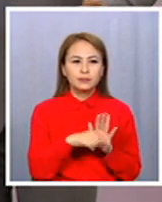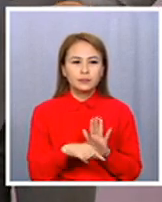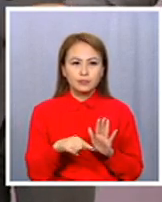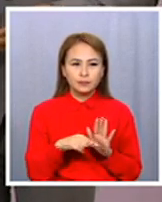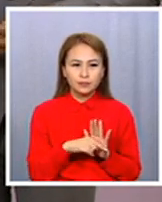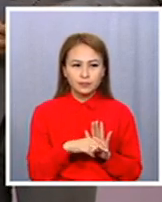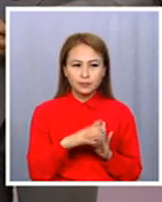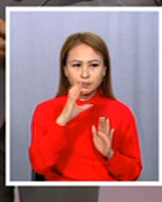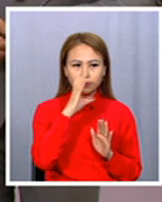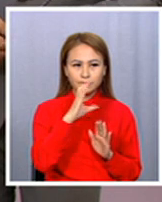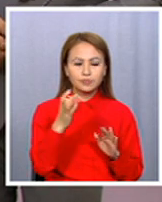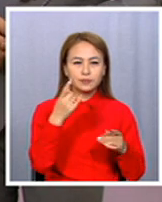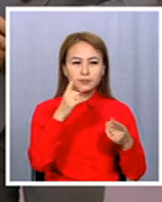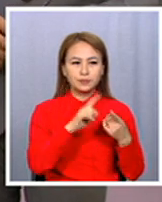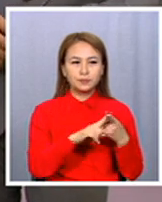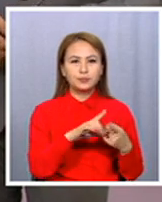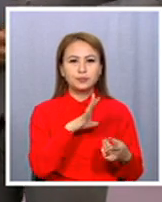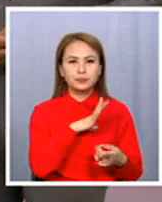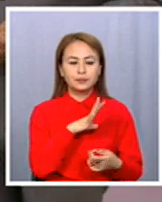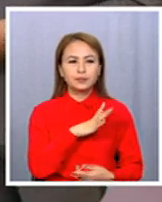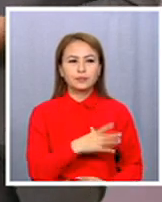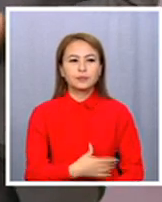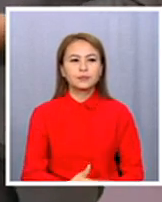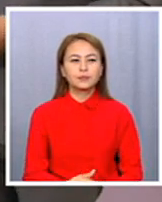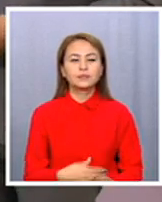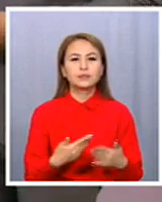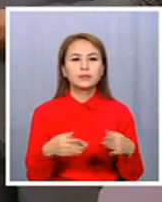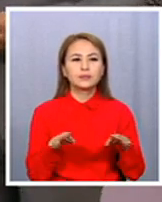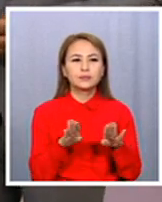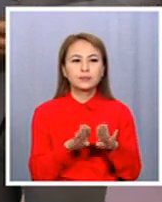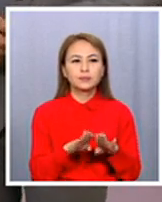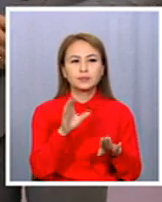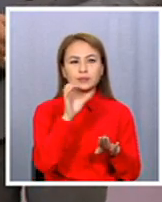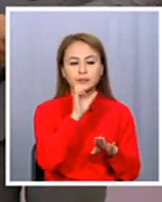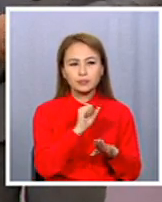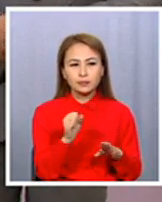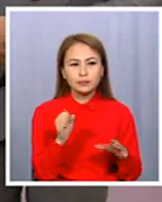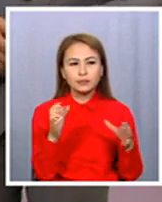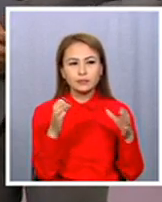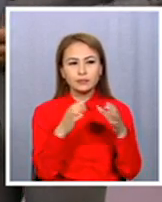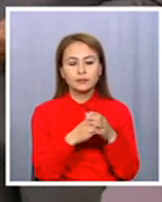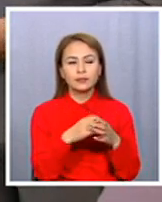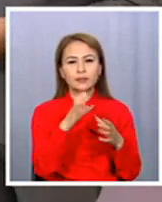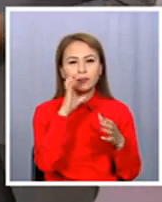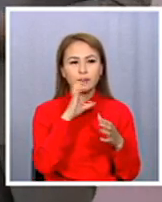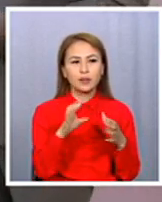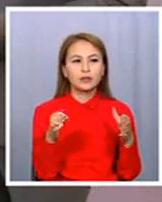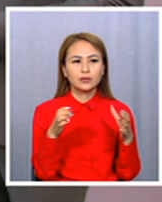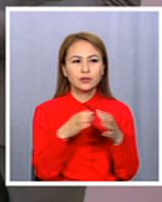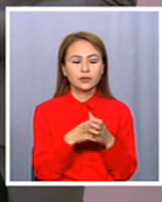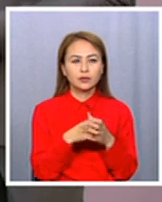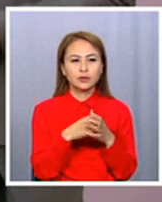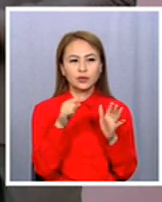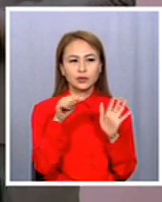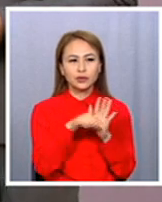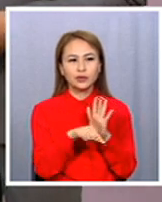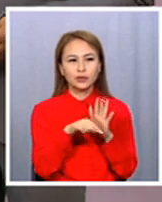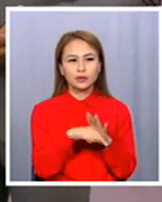С жиынында кездеседі. Демек, А жиыны С жиынының ішкі